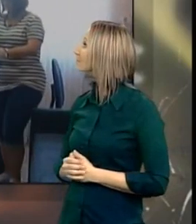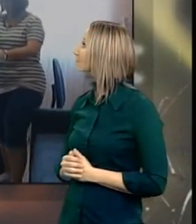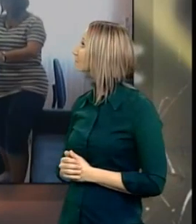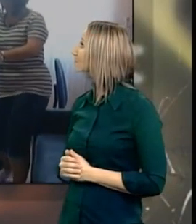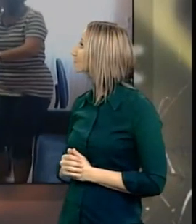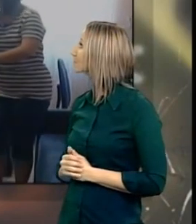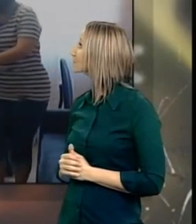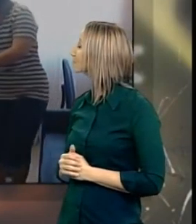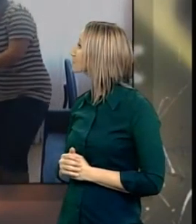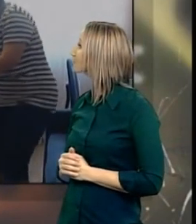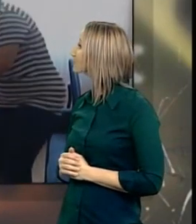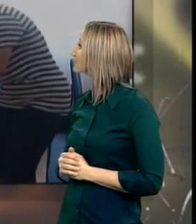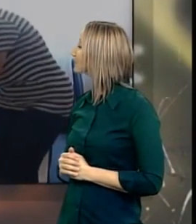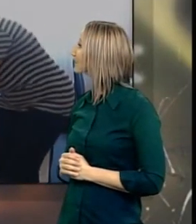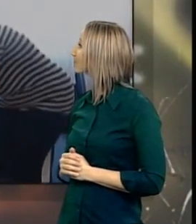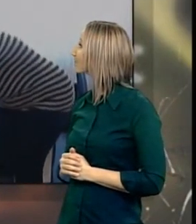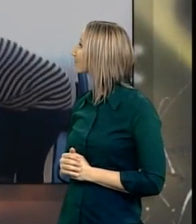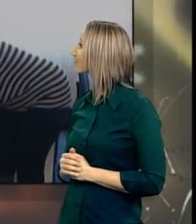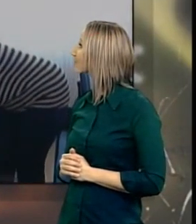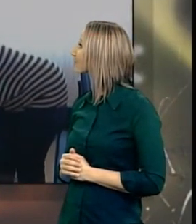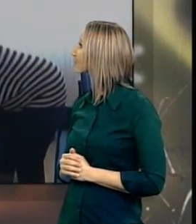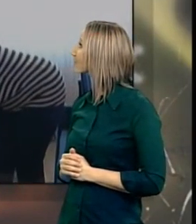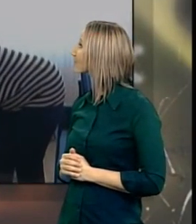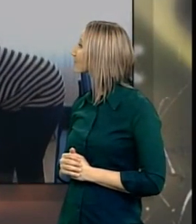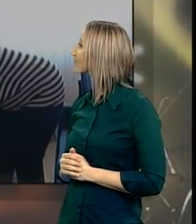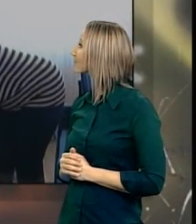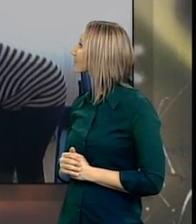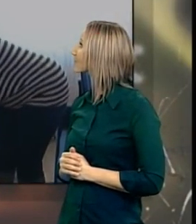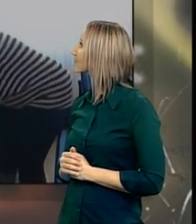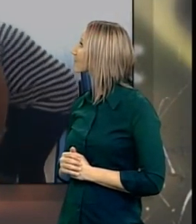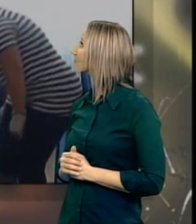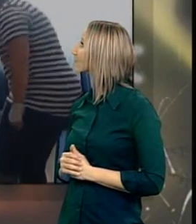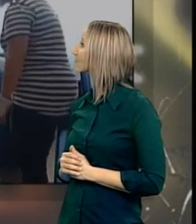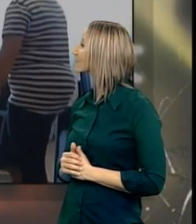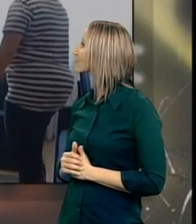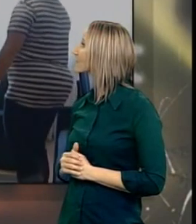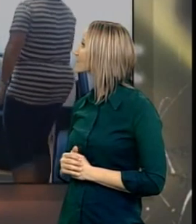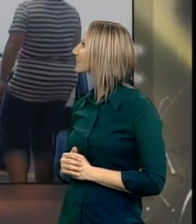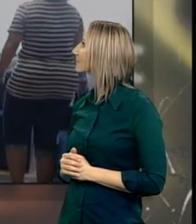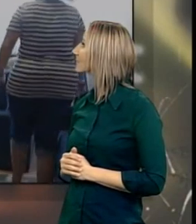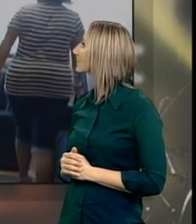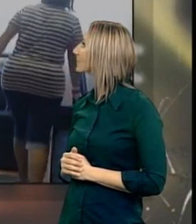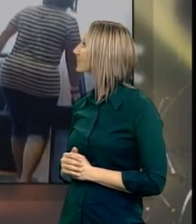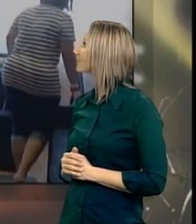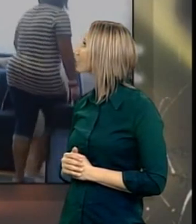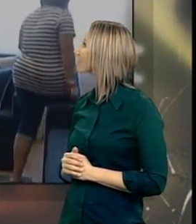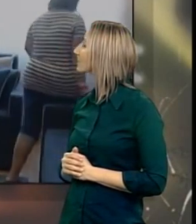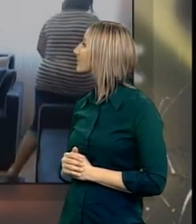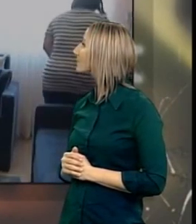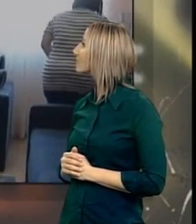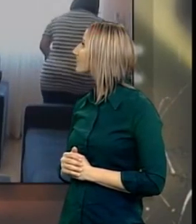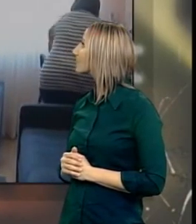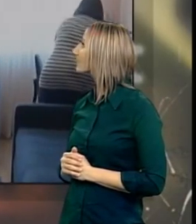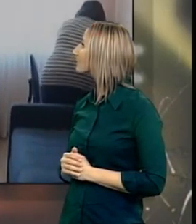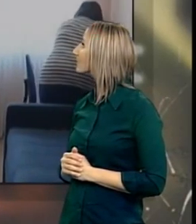Stavi ga na mesto. One diplome i crteže možeš da složiš isto da nam se ne